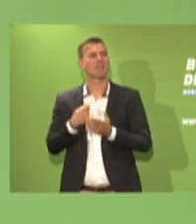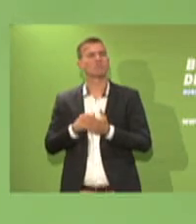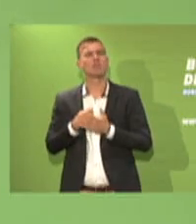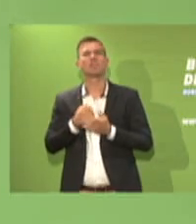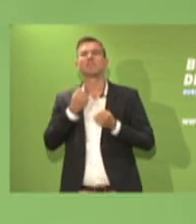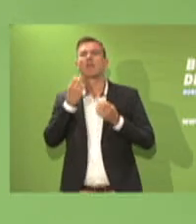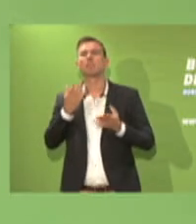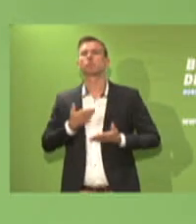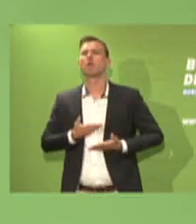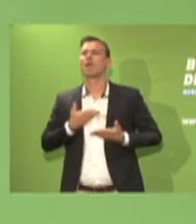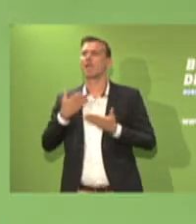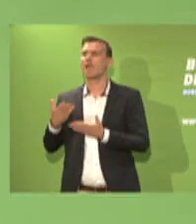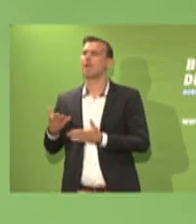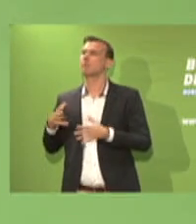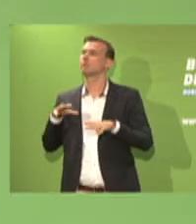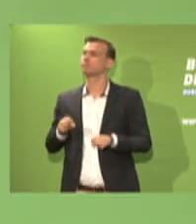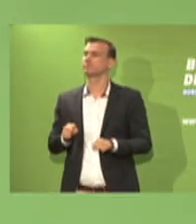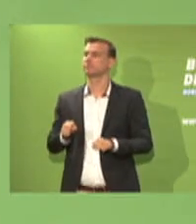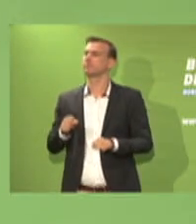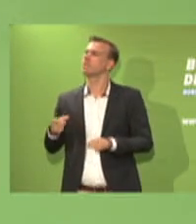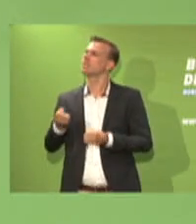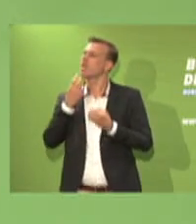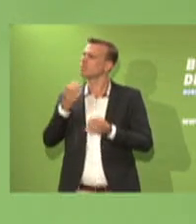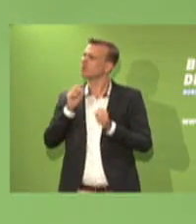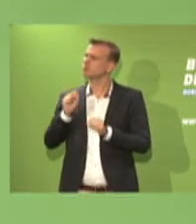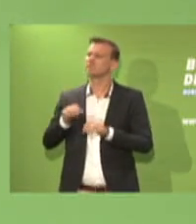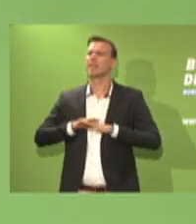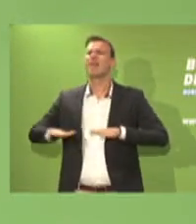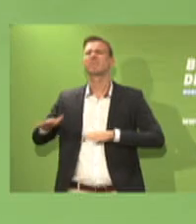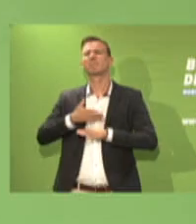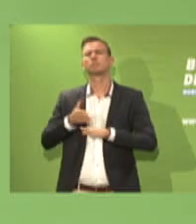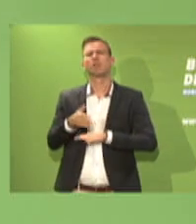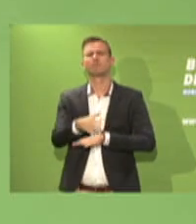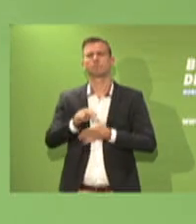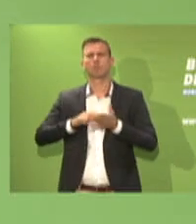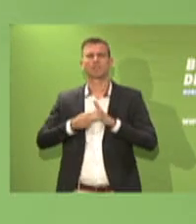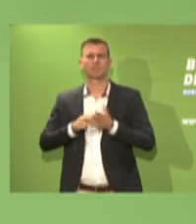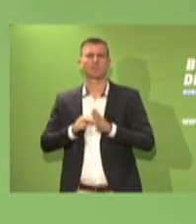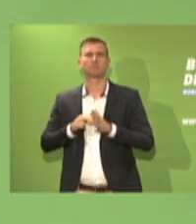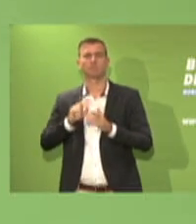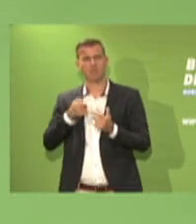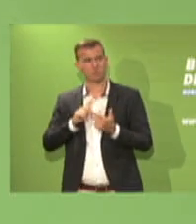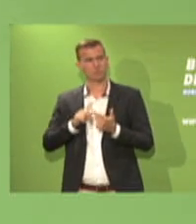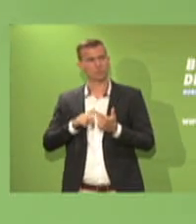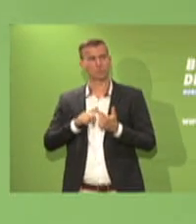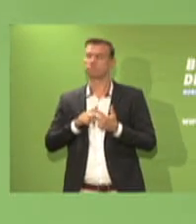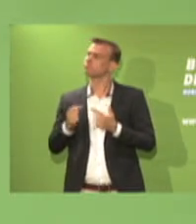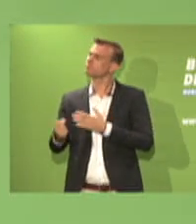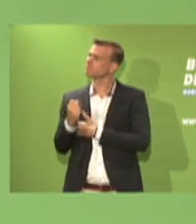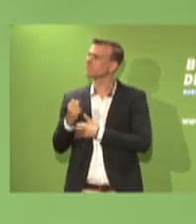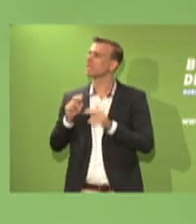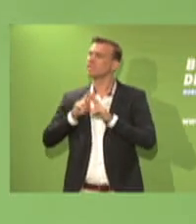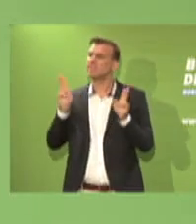Naturerbe beherbergen, die starke Naturschutz-, Landwirtschaftspolitik machen, sondern eben auch eine ganz, ganz starke und auch